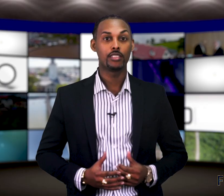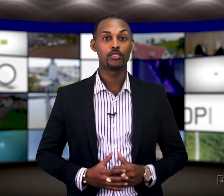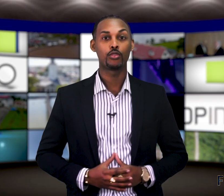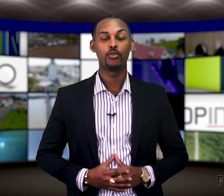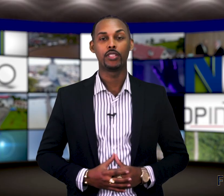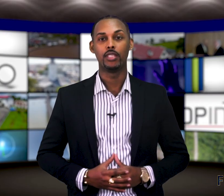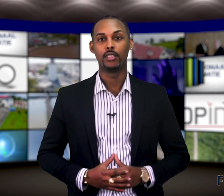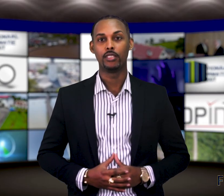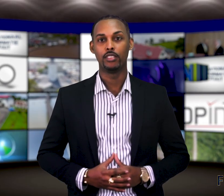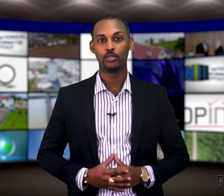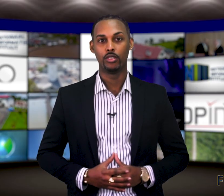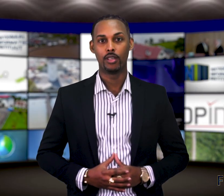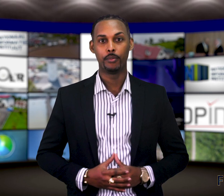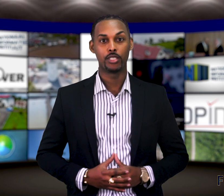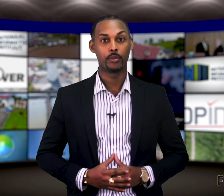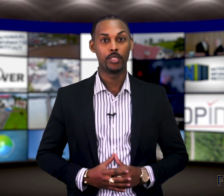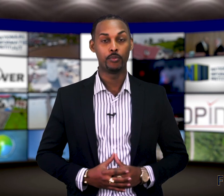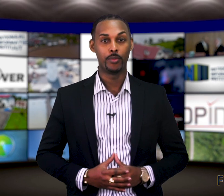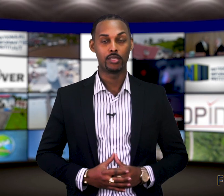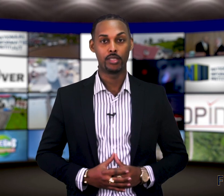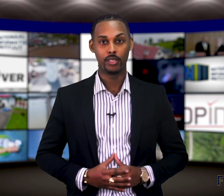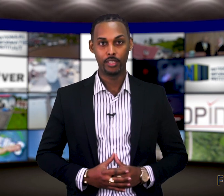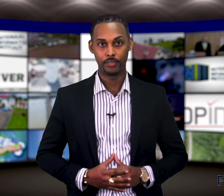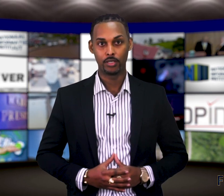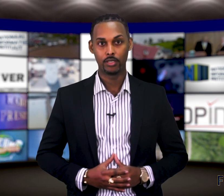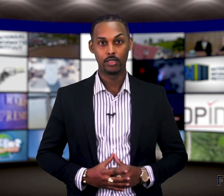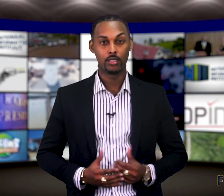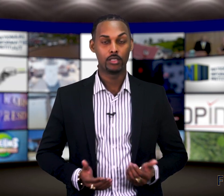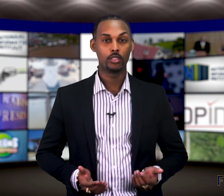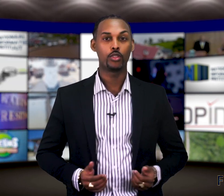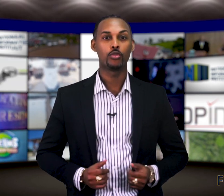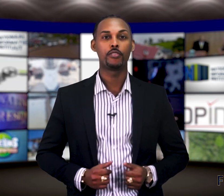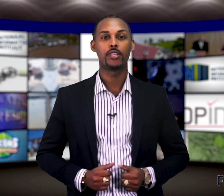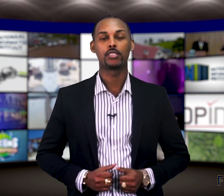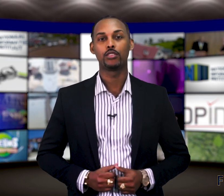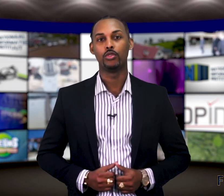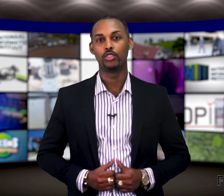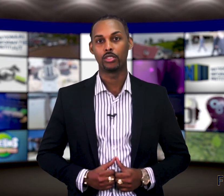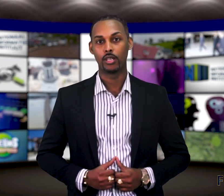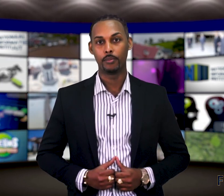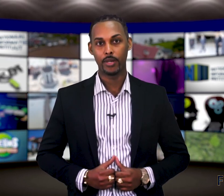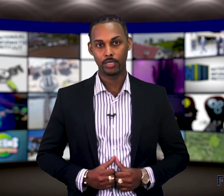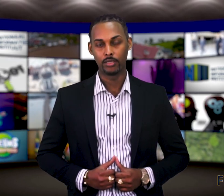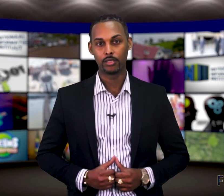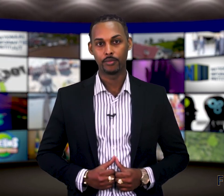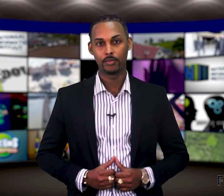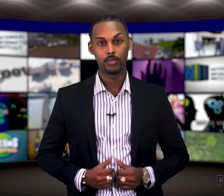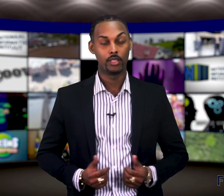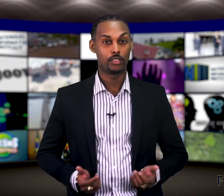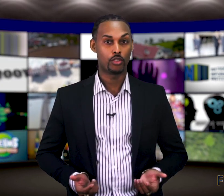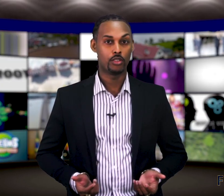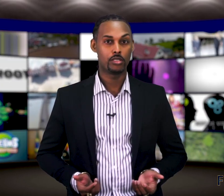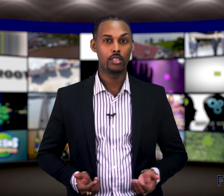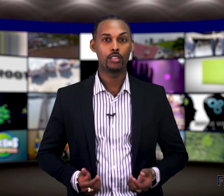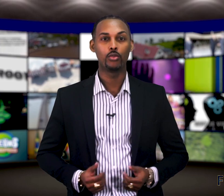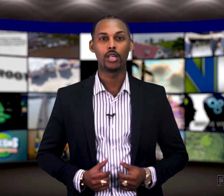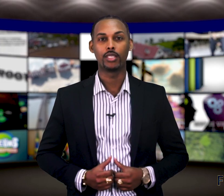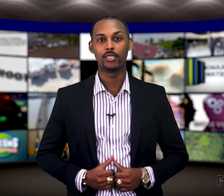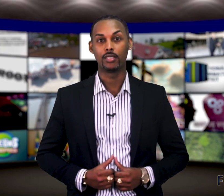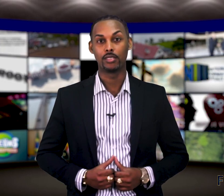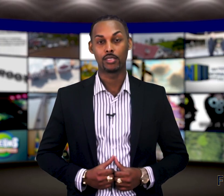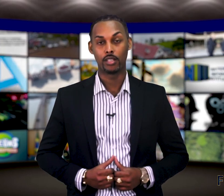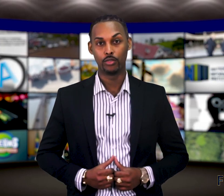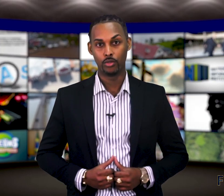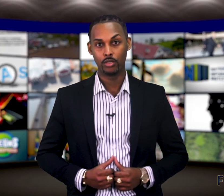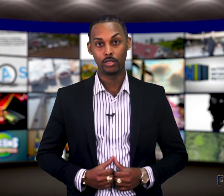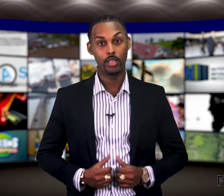De crisis door COVID-19 in Suriname is op dit moment zeer hevig. Dit wordt ook bevestigd door de sociale partners. Het is onzeker hoe lang